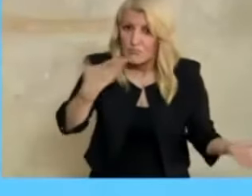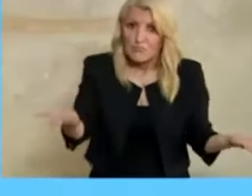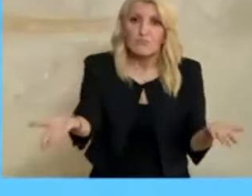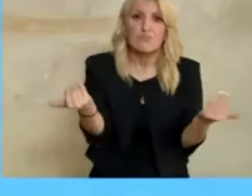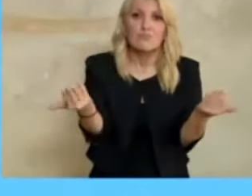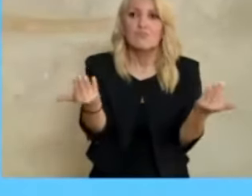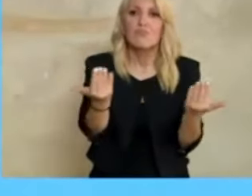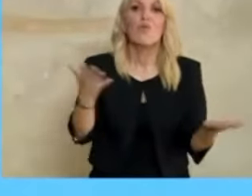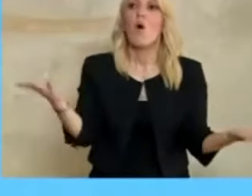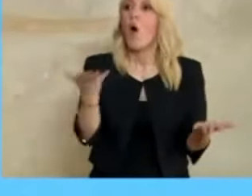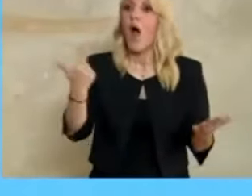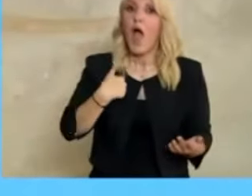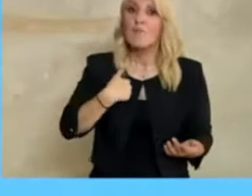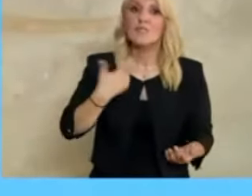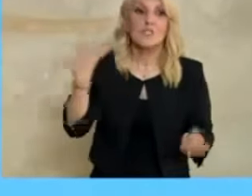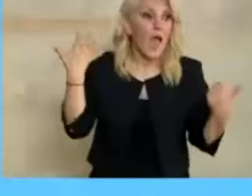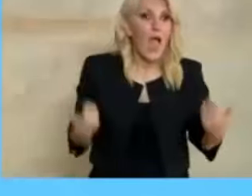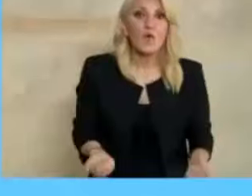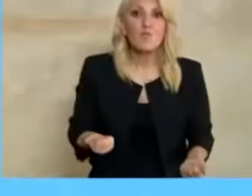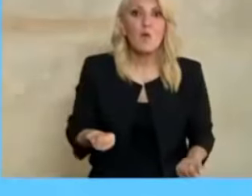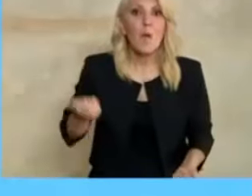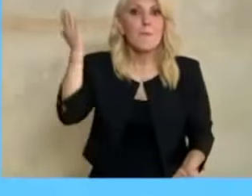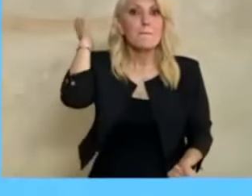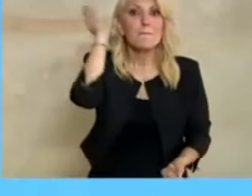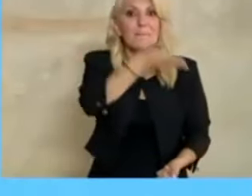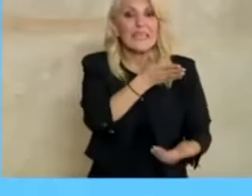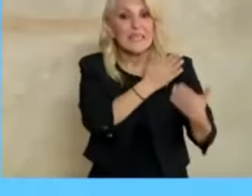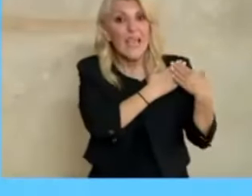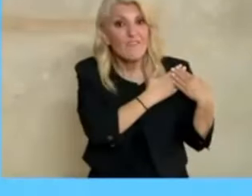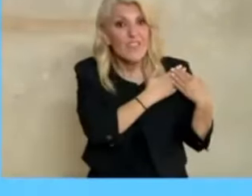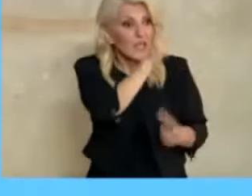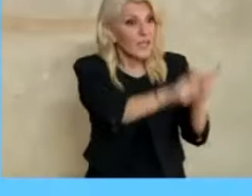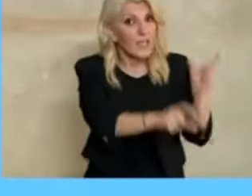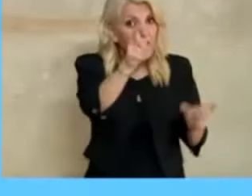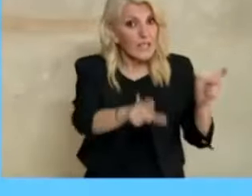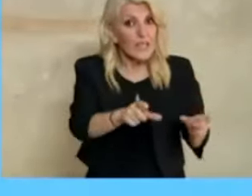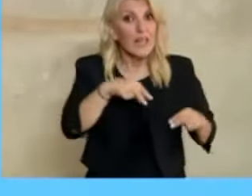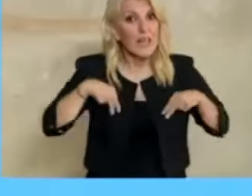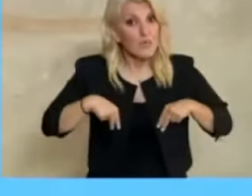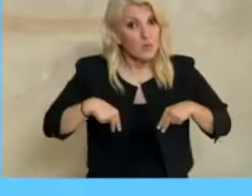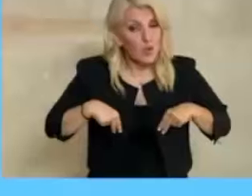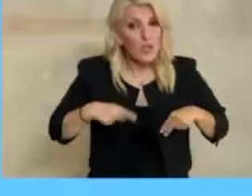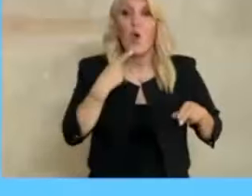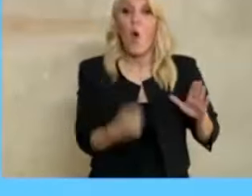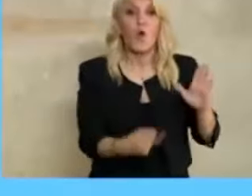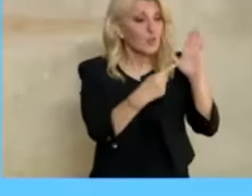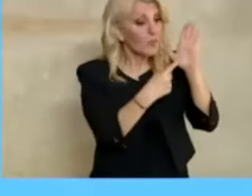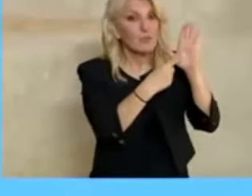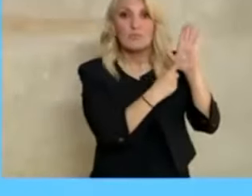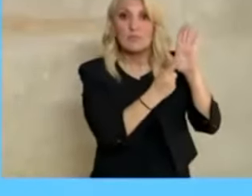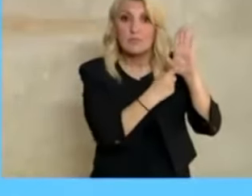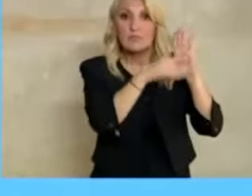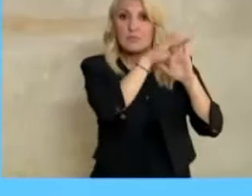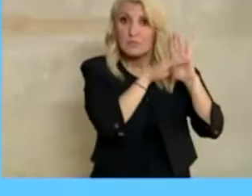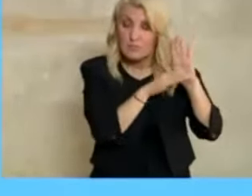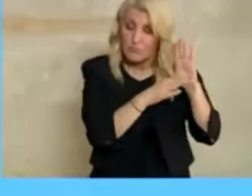ενδεχόμενη ποινική ευθύνη υπουργών με βάση το Σύνταγμα και τις διαδικασίες οι οποίες διέπουν